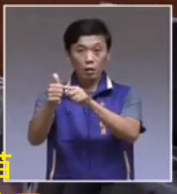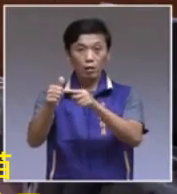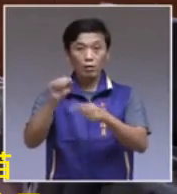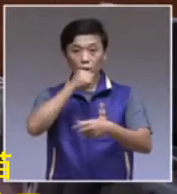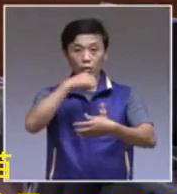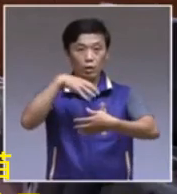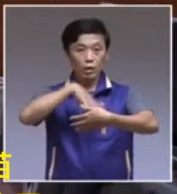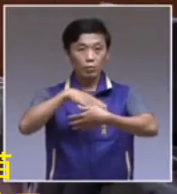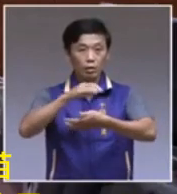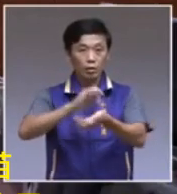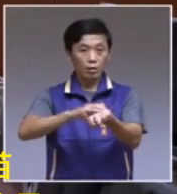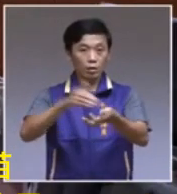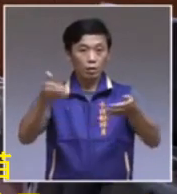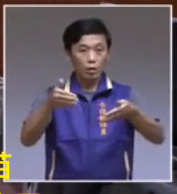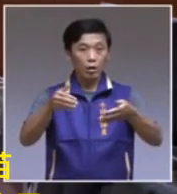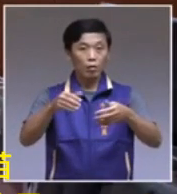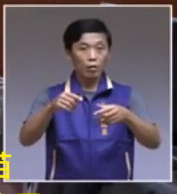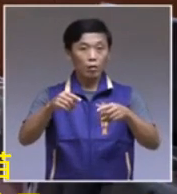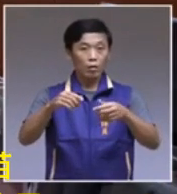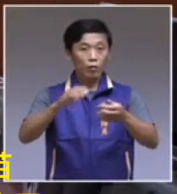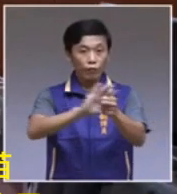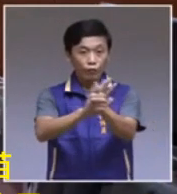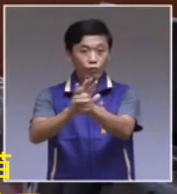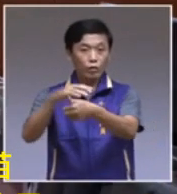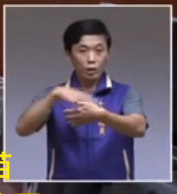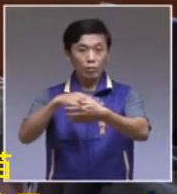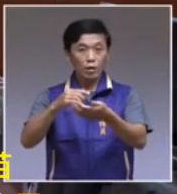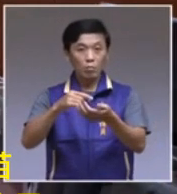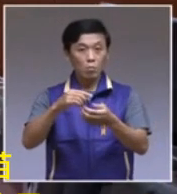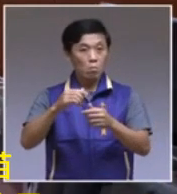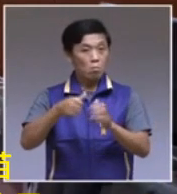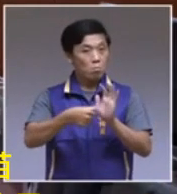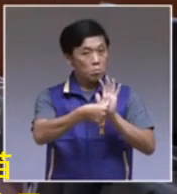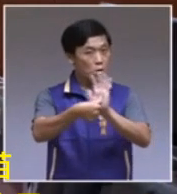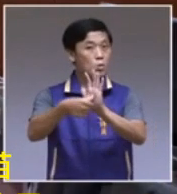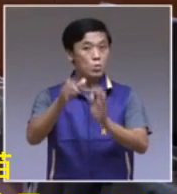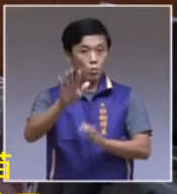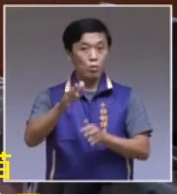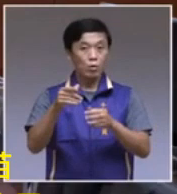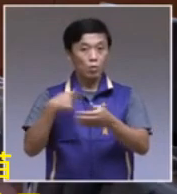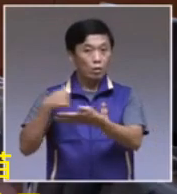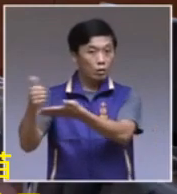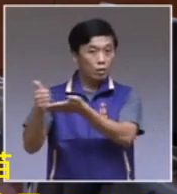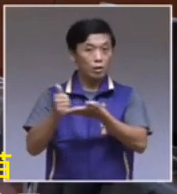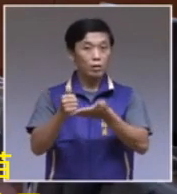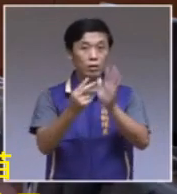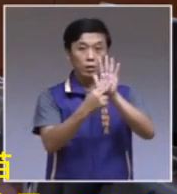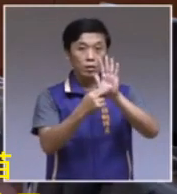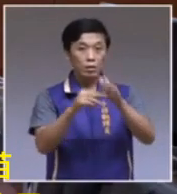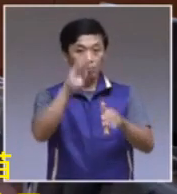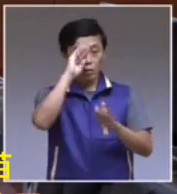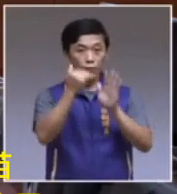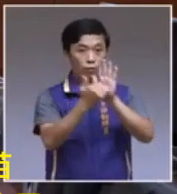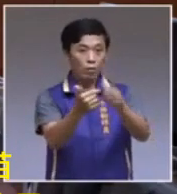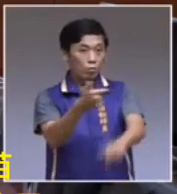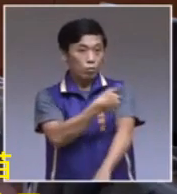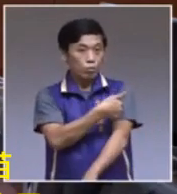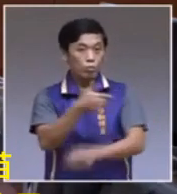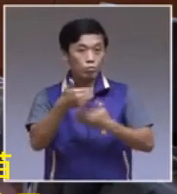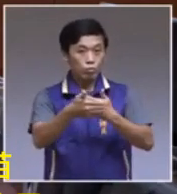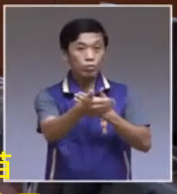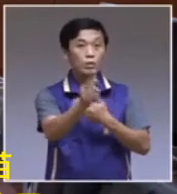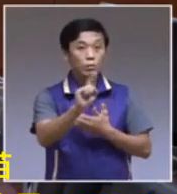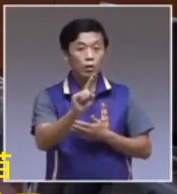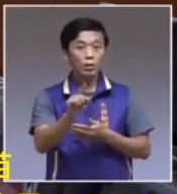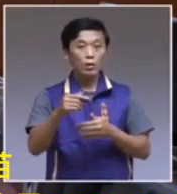威，那我们今天会请他来跟大家来讲解在疫苗施打的过程，那尤其现在莫德纳